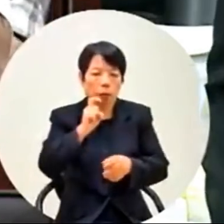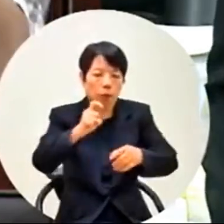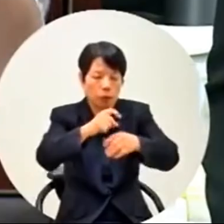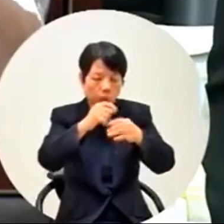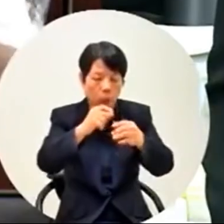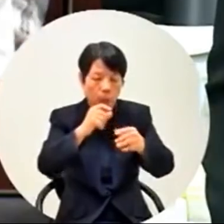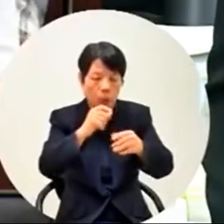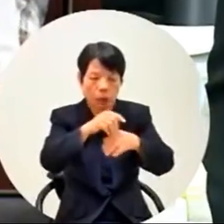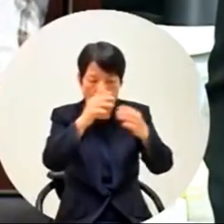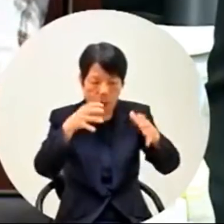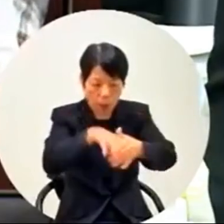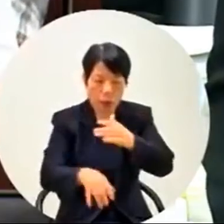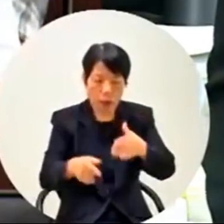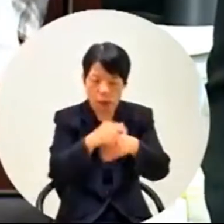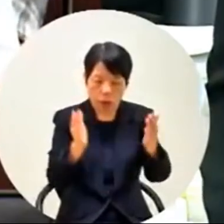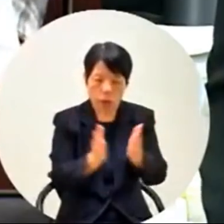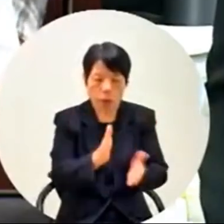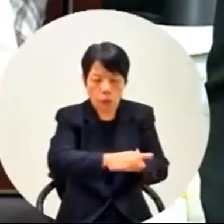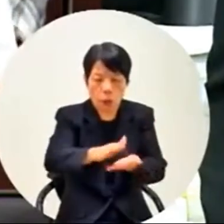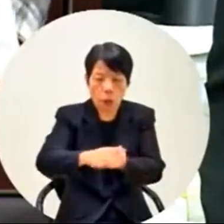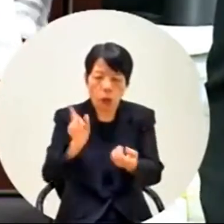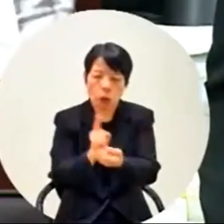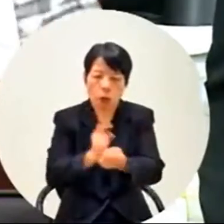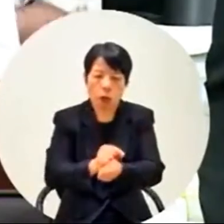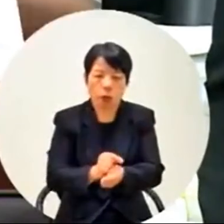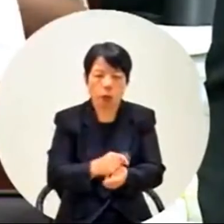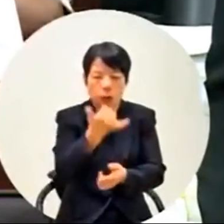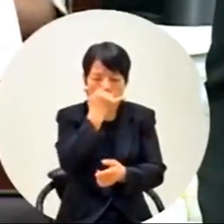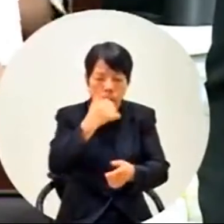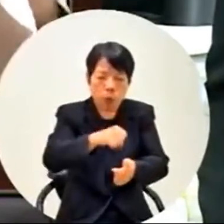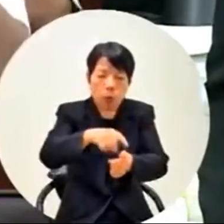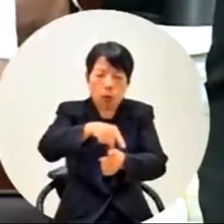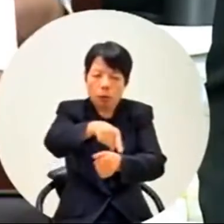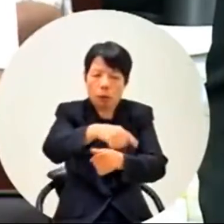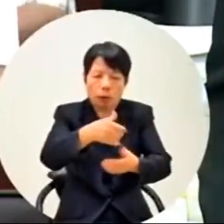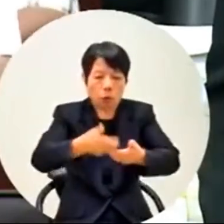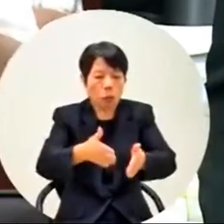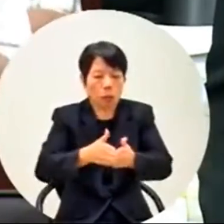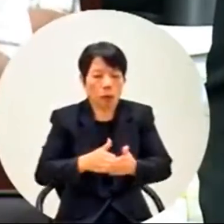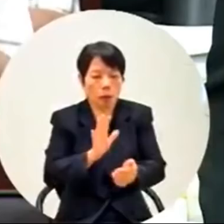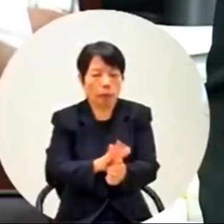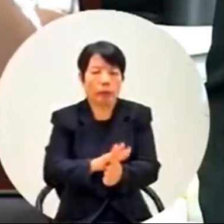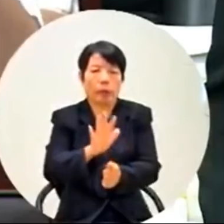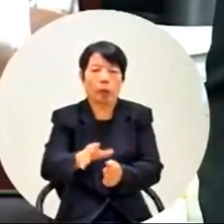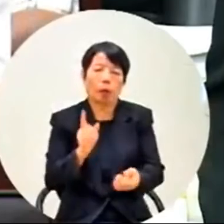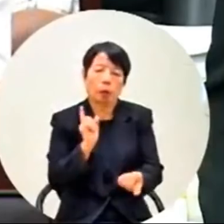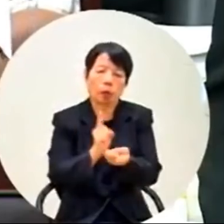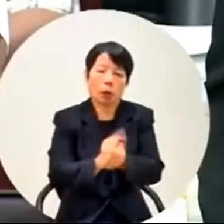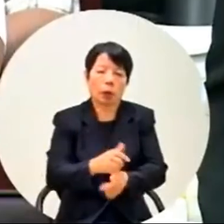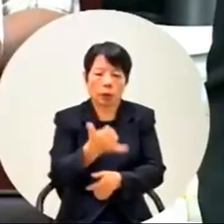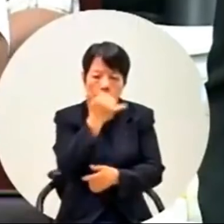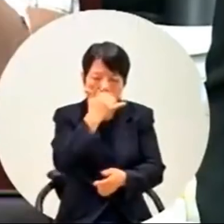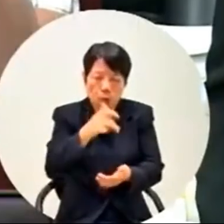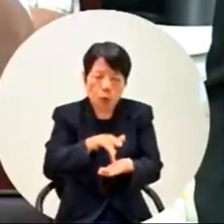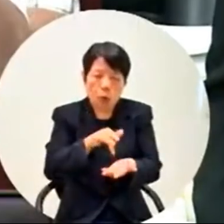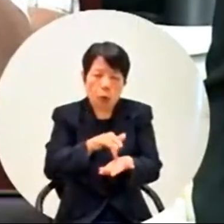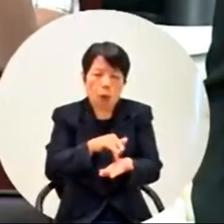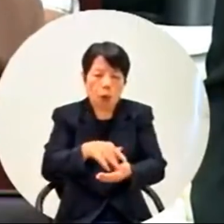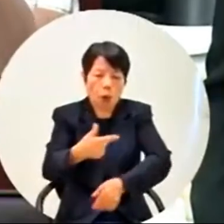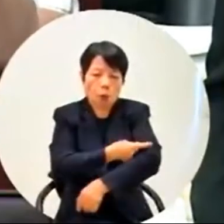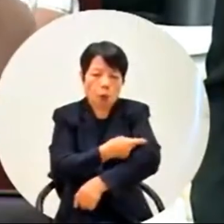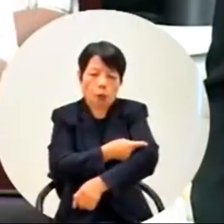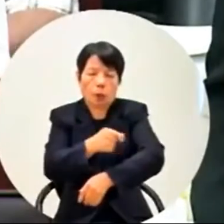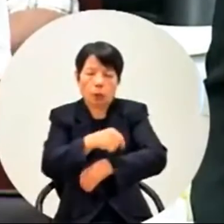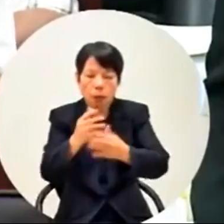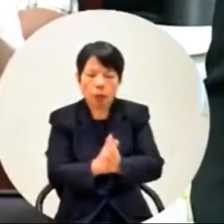它的那个育成率，这个是对猪农来讲很重要的一个关键。第二个是猪瘟的疫苗，我们高雄市也是独家做补助，每一头